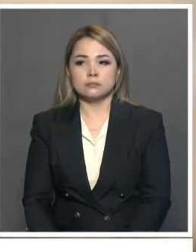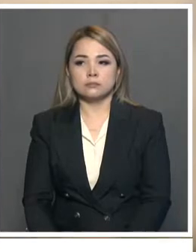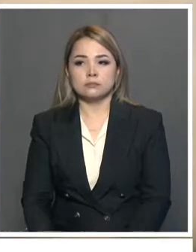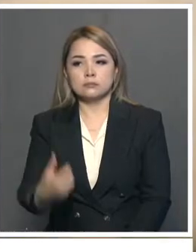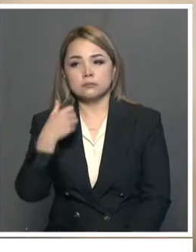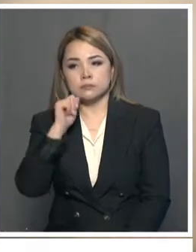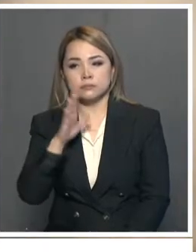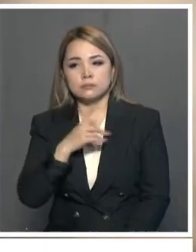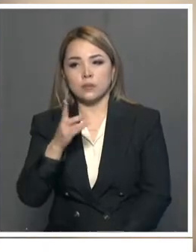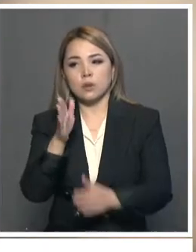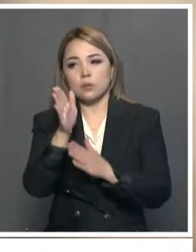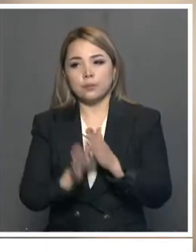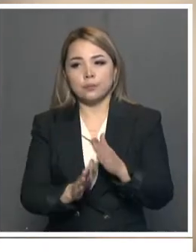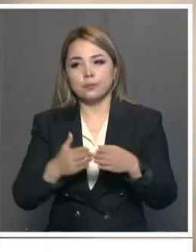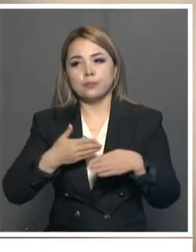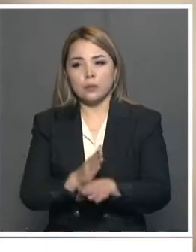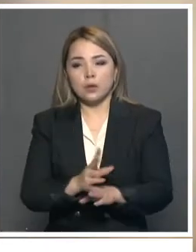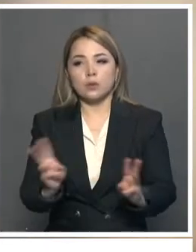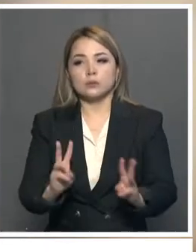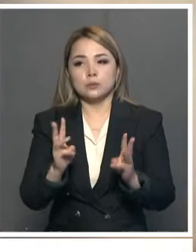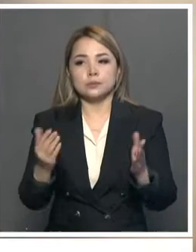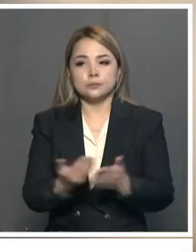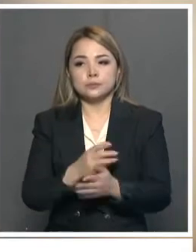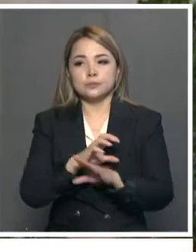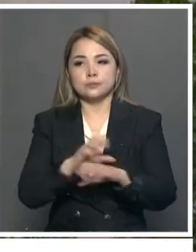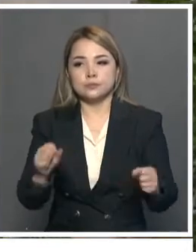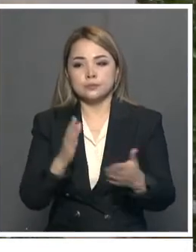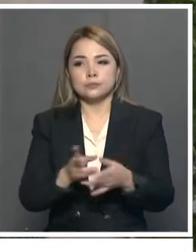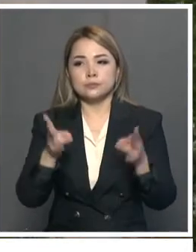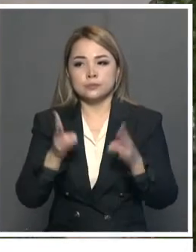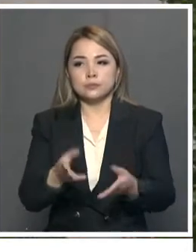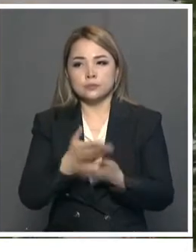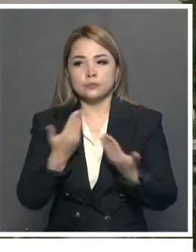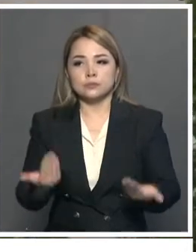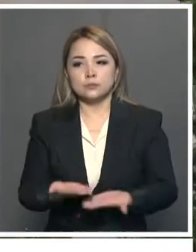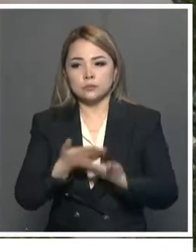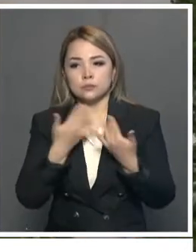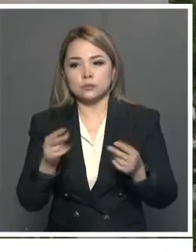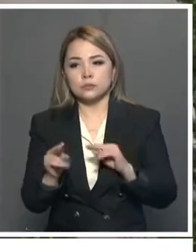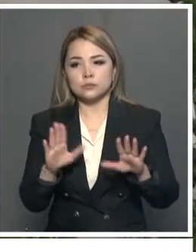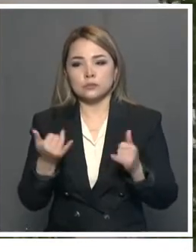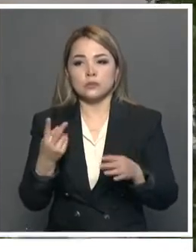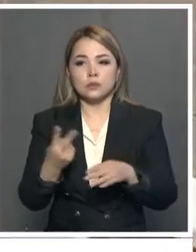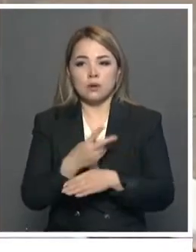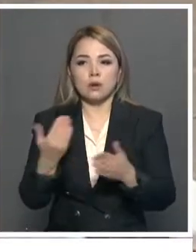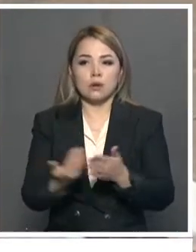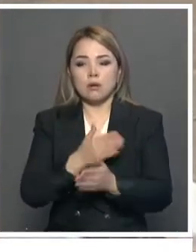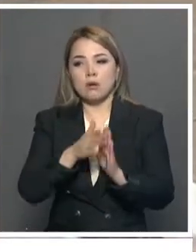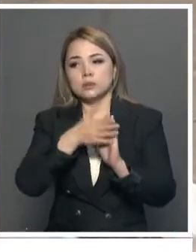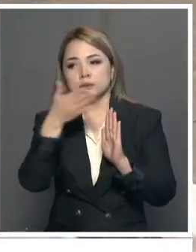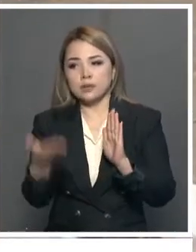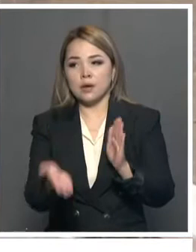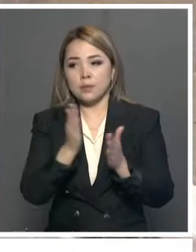Кеше қабырғаның бір бөлігі опырылып, көгілдір отын қайта өшірілді. Тұрғындар зардап шеккен жоқ. Осы оқыс оқиға екінші мәрте қайталанған кезде